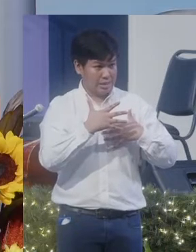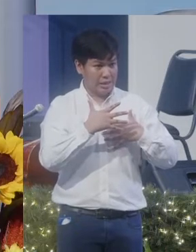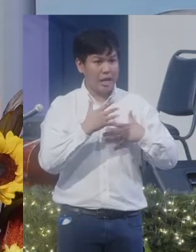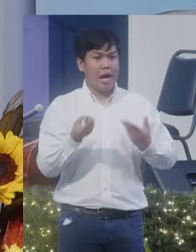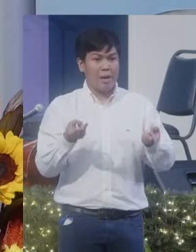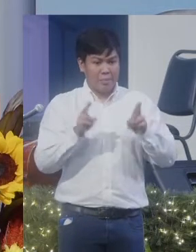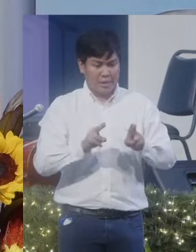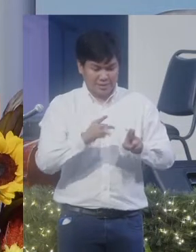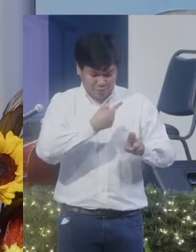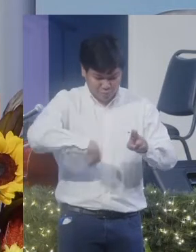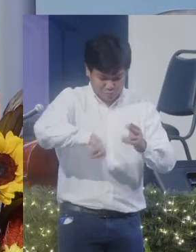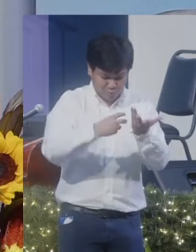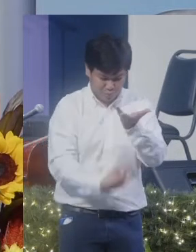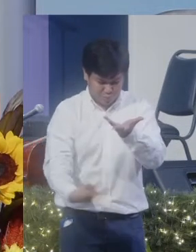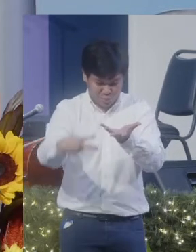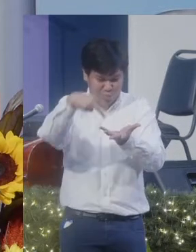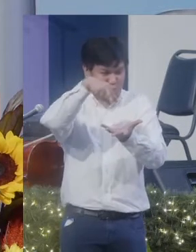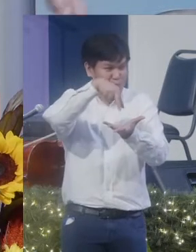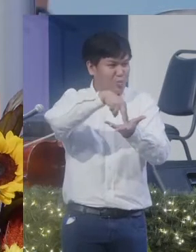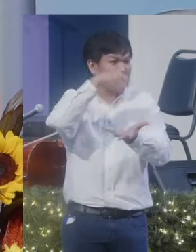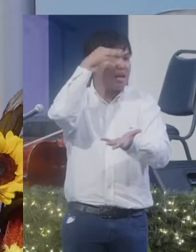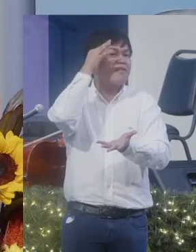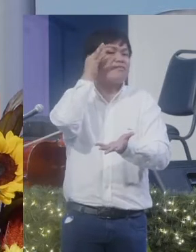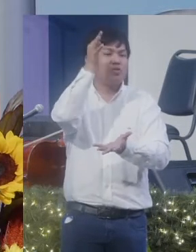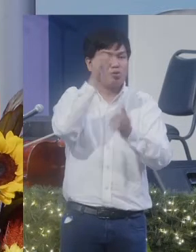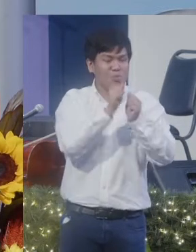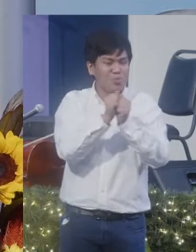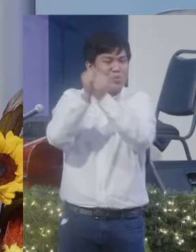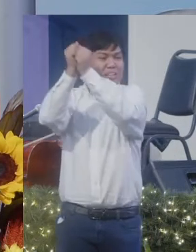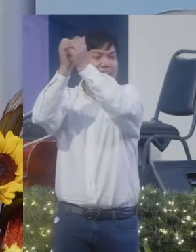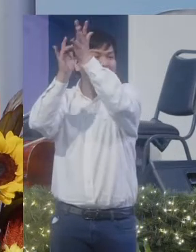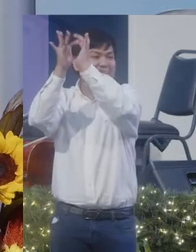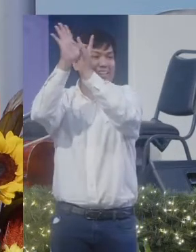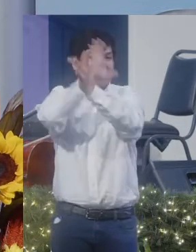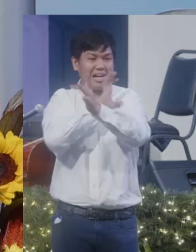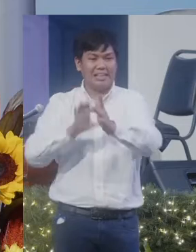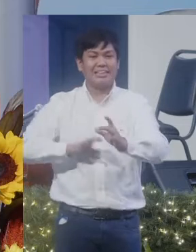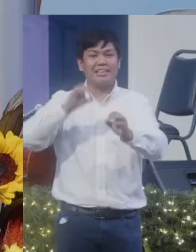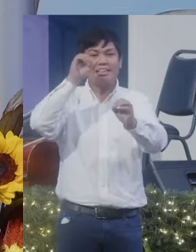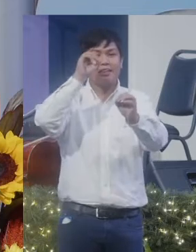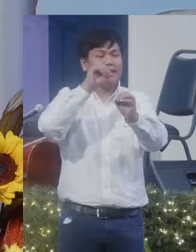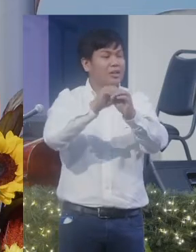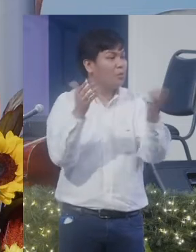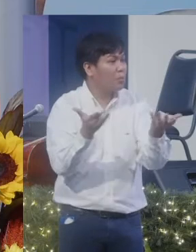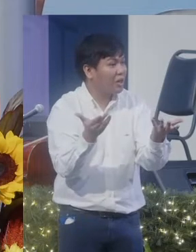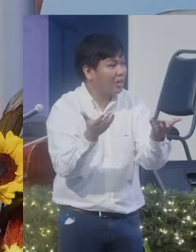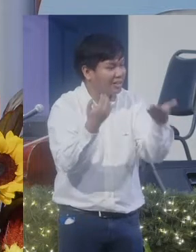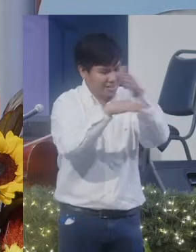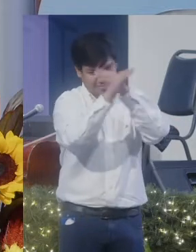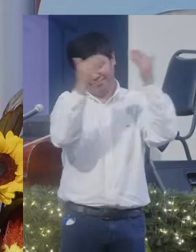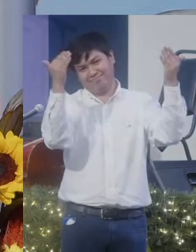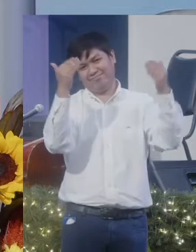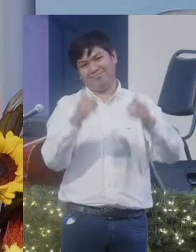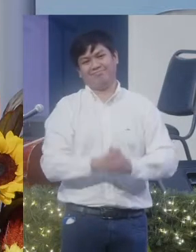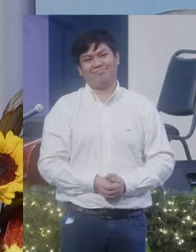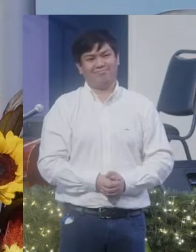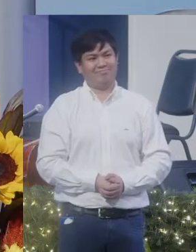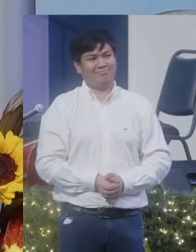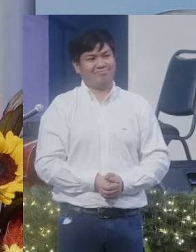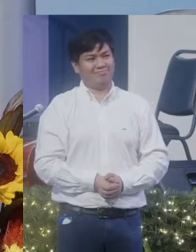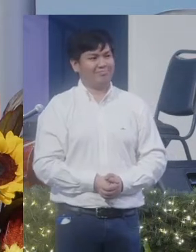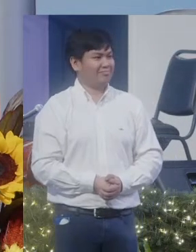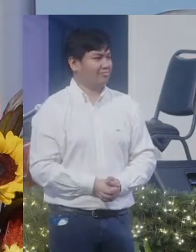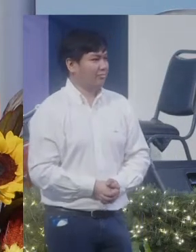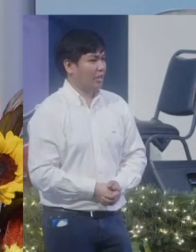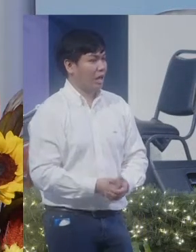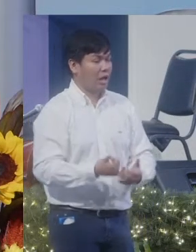with Him in the heavenly places in Christ Jesus. Alam niyo ba ang sinasabi nun? Kapag kayo ay